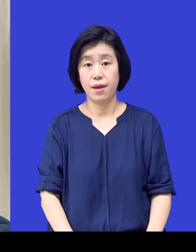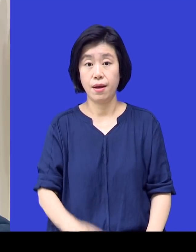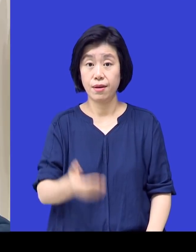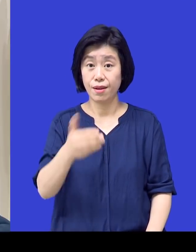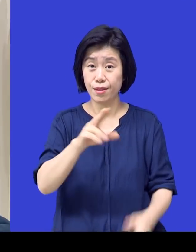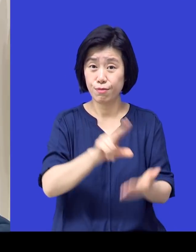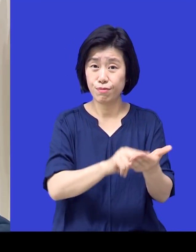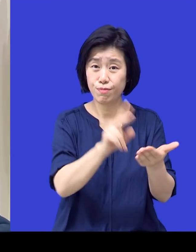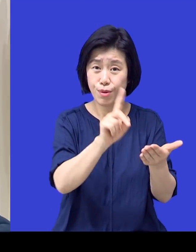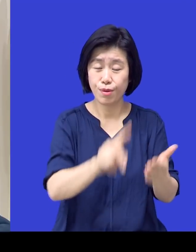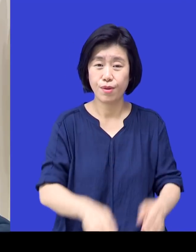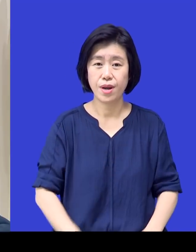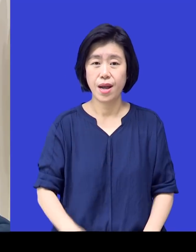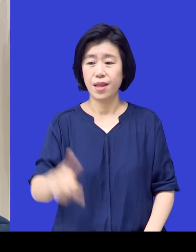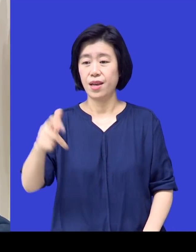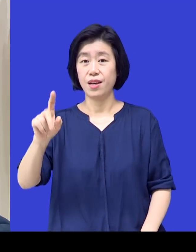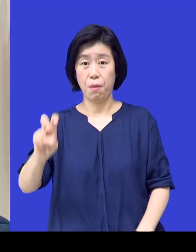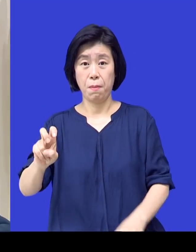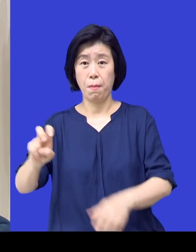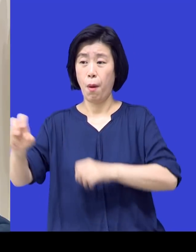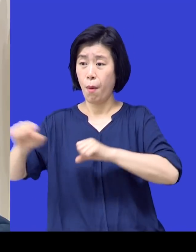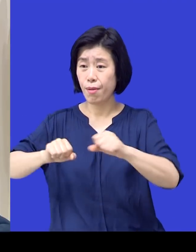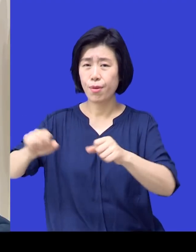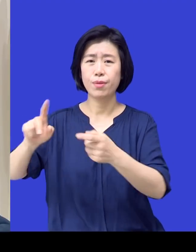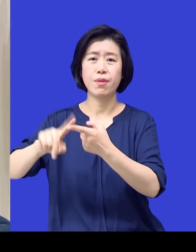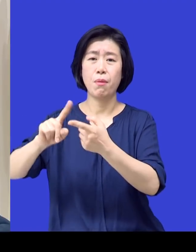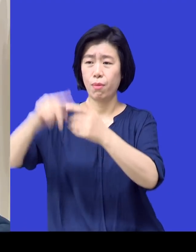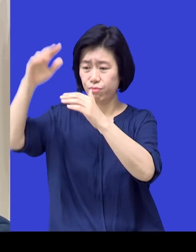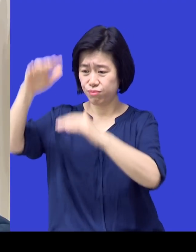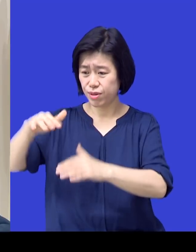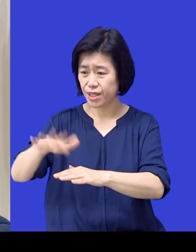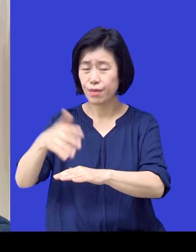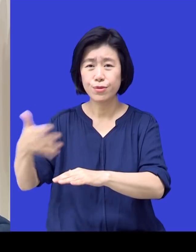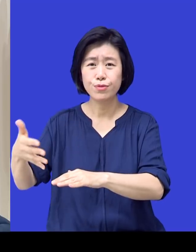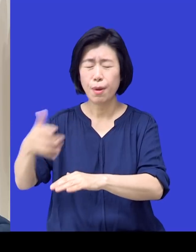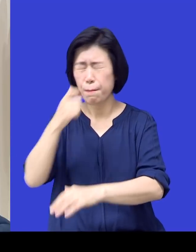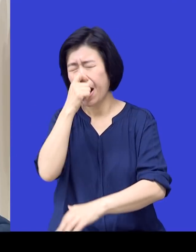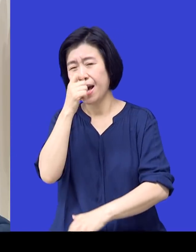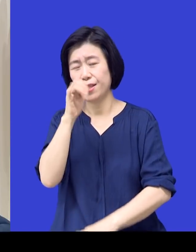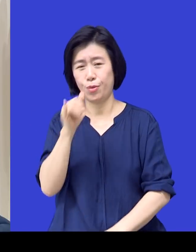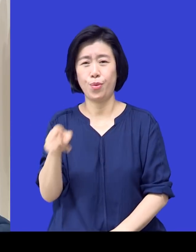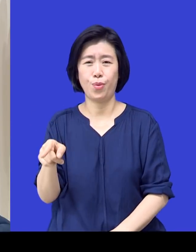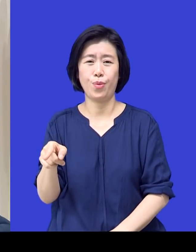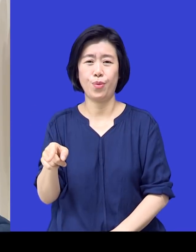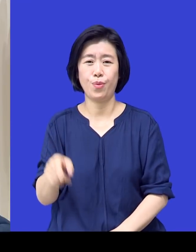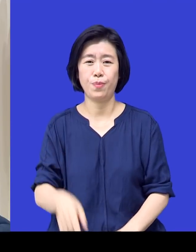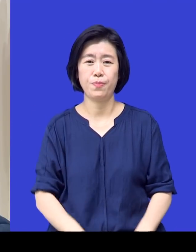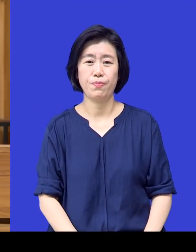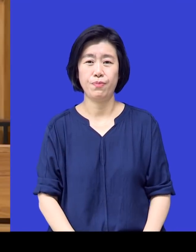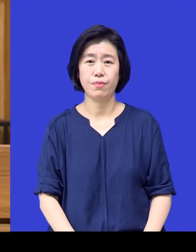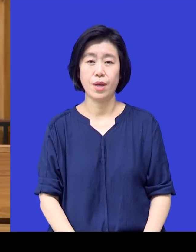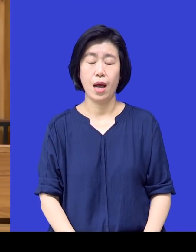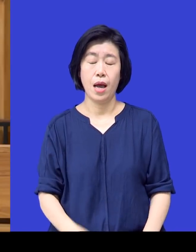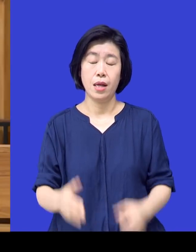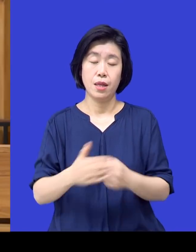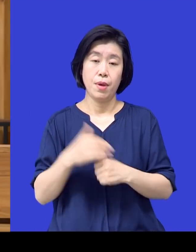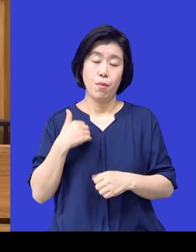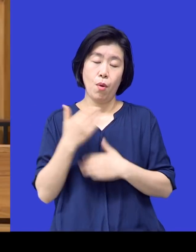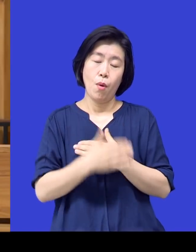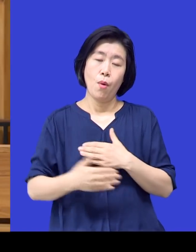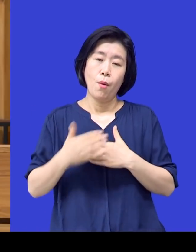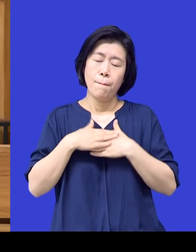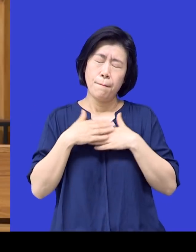전 세계 어려운 곳을 다니고 예. 이제 이러면서 하다 보니까 뭐 허리가 막 33에서 29로 줄고 뭐